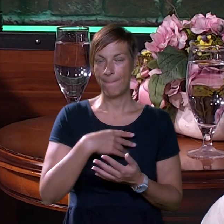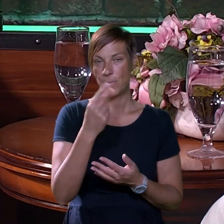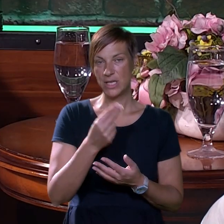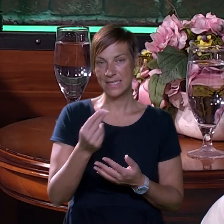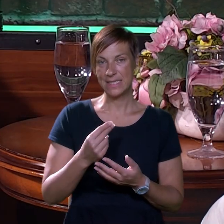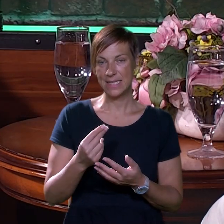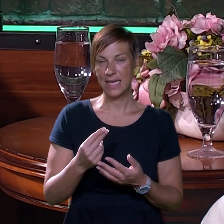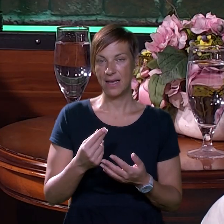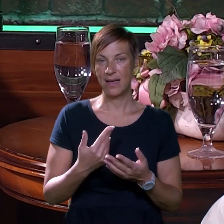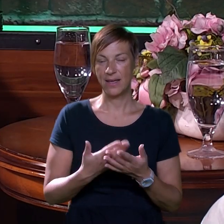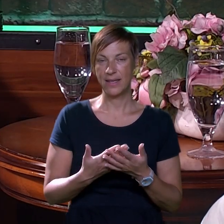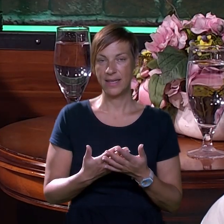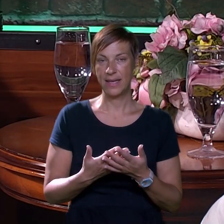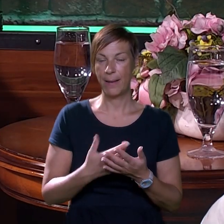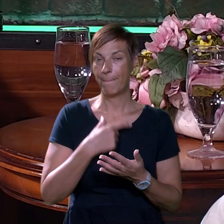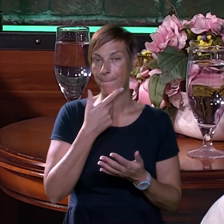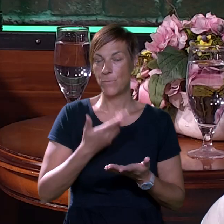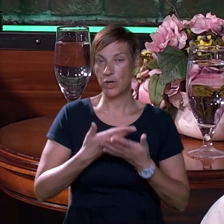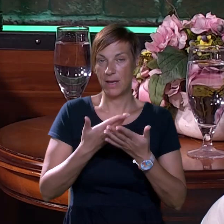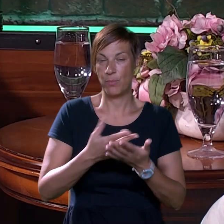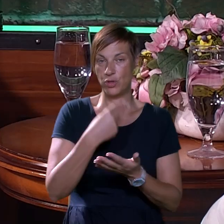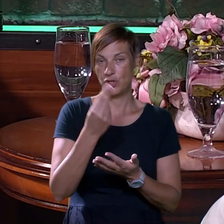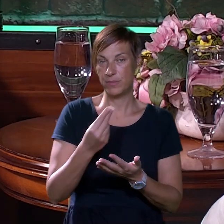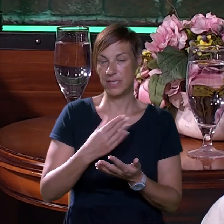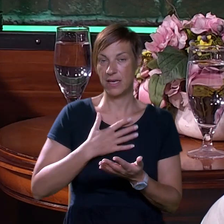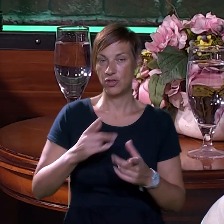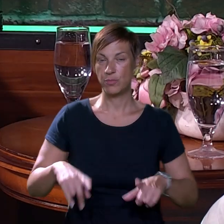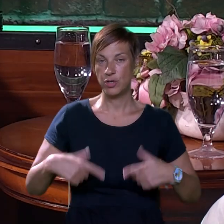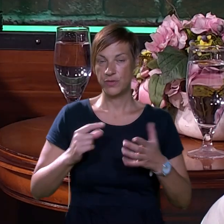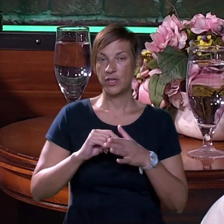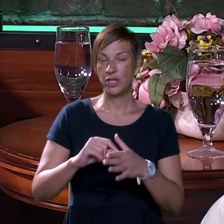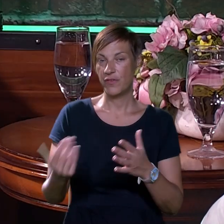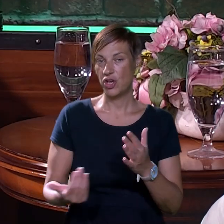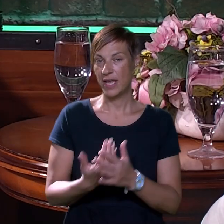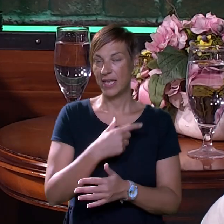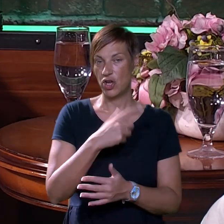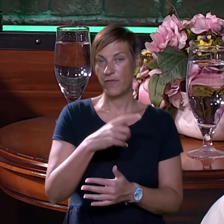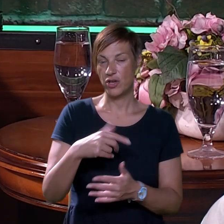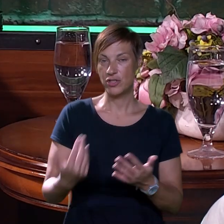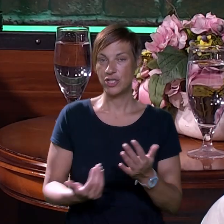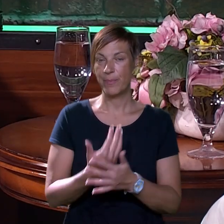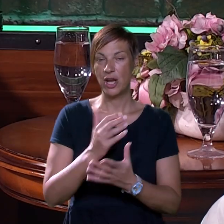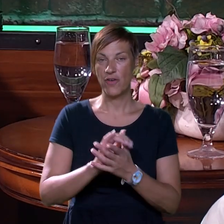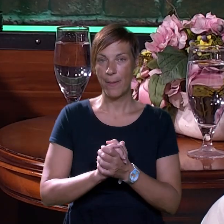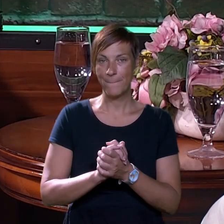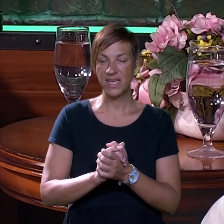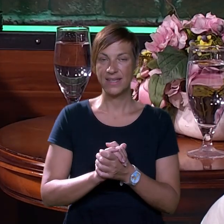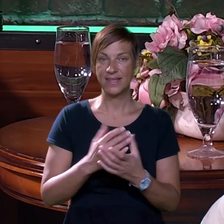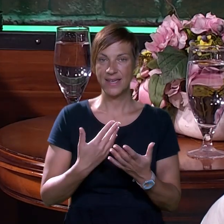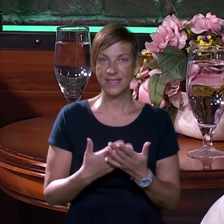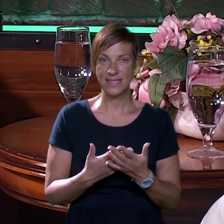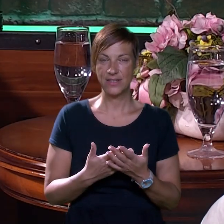Moje slikanje me je, u stvari Bog je po tom slikanju u moj život doveo neke potpuno nove ljude, nova